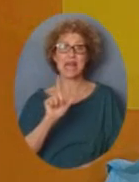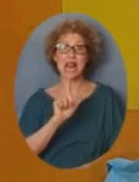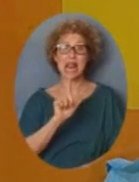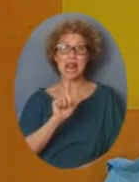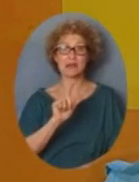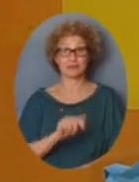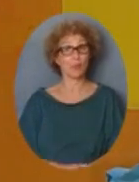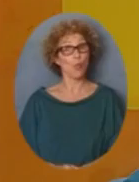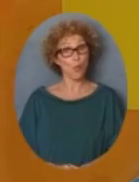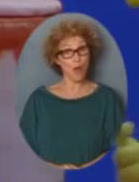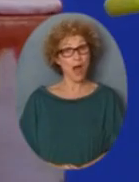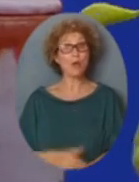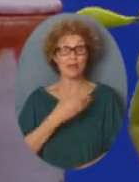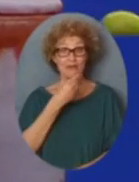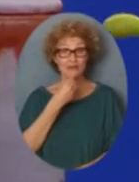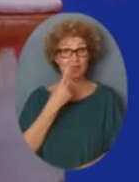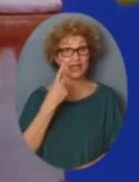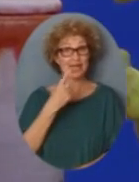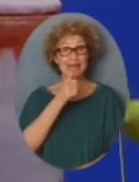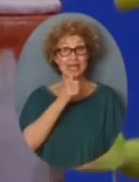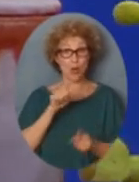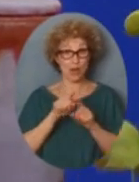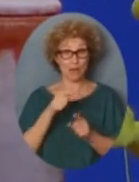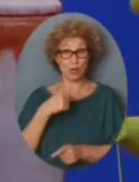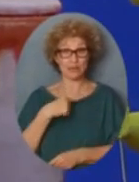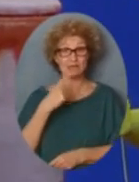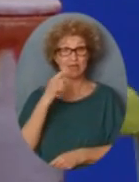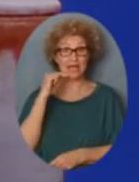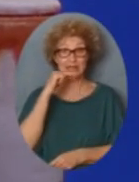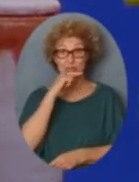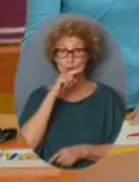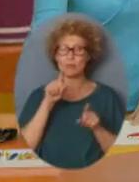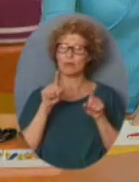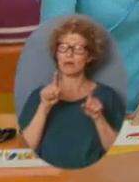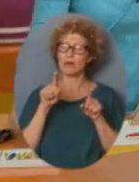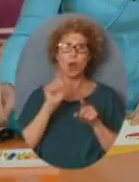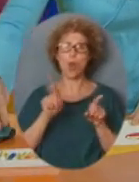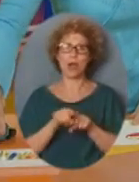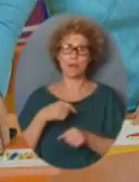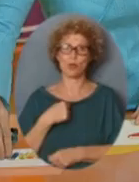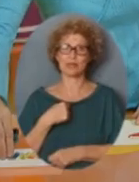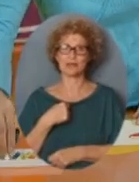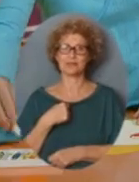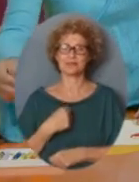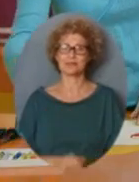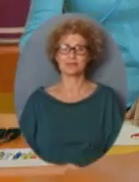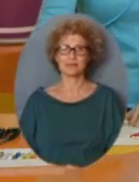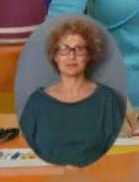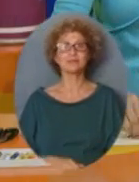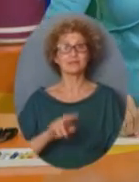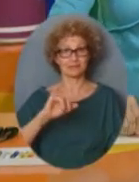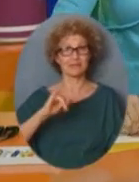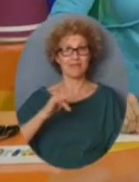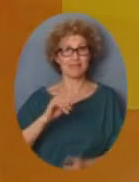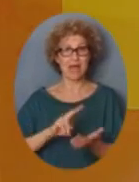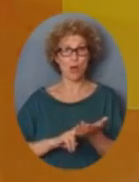הנה. איזה יופי, תפוח אחד ירוק כמוני, ואחד אדום לא כמוני. נכון.